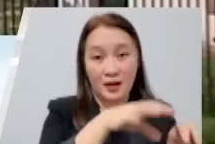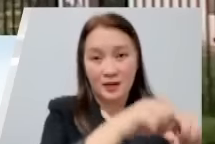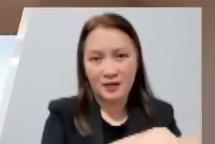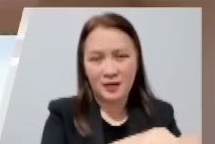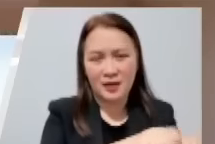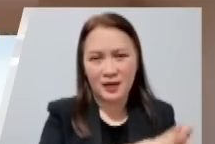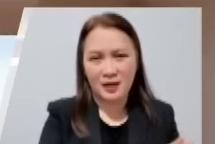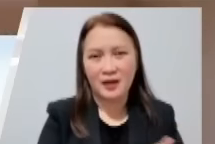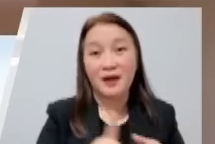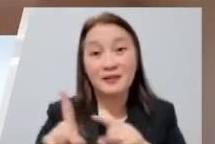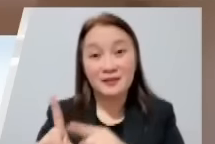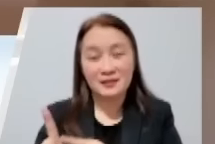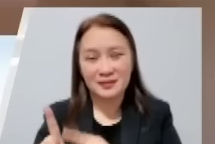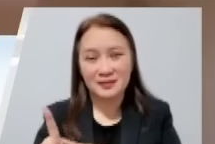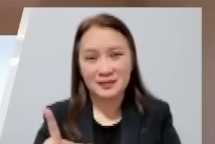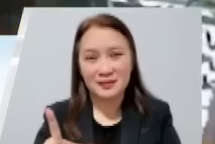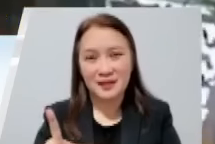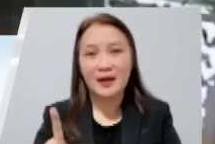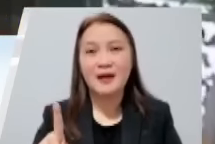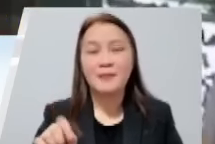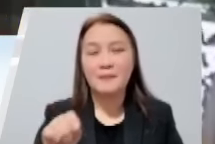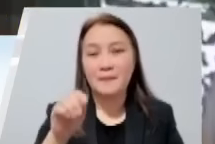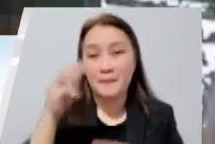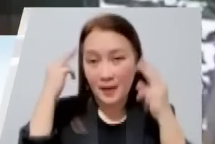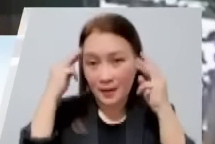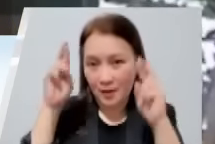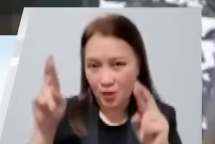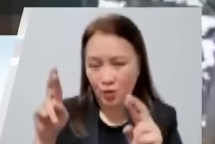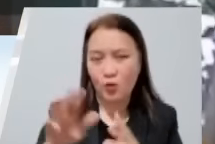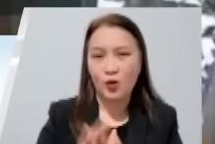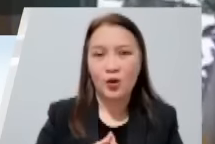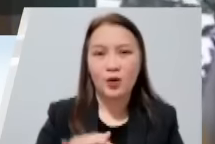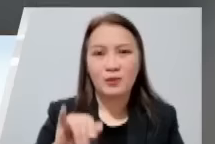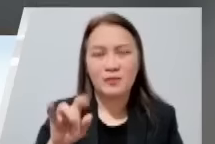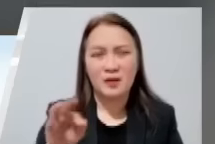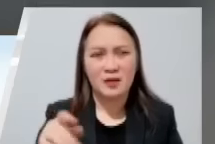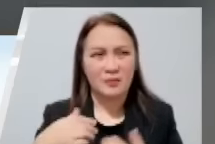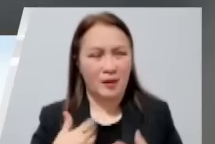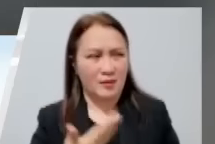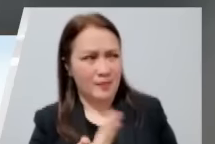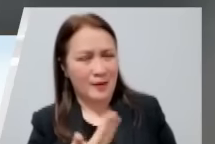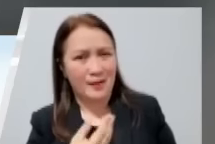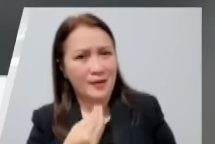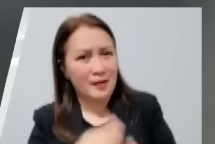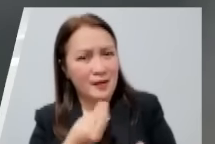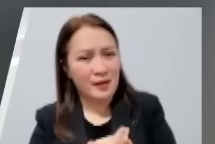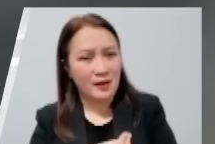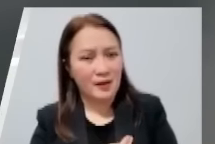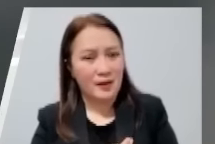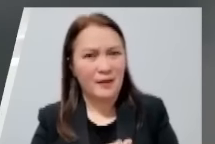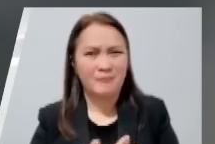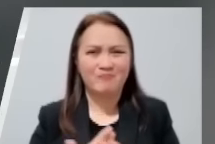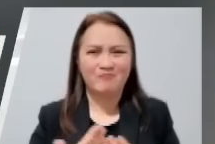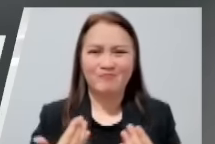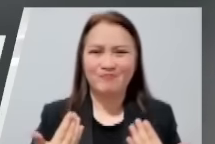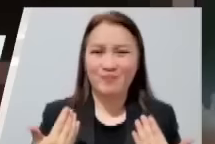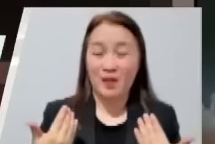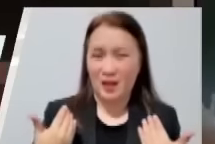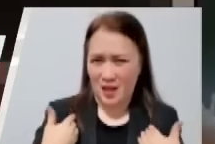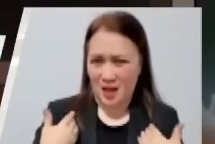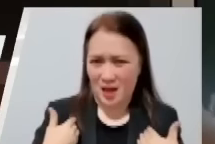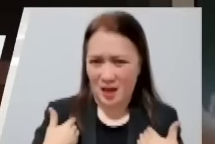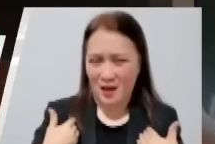Mayor Gerald Anthony Gulyas Jr. na kinikikilan umano siya ng broadcaster. Meron siyang, allegedly, meron siyang